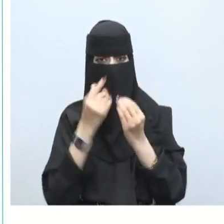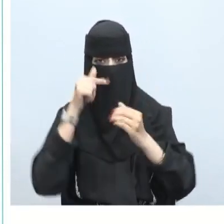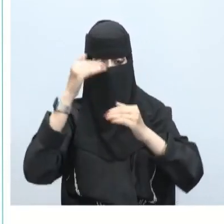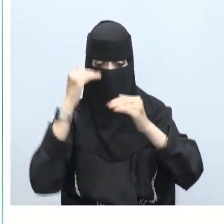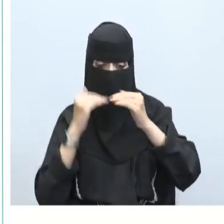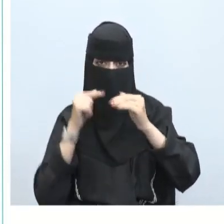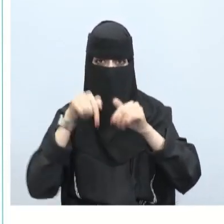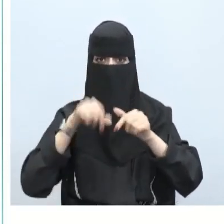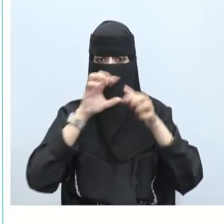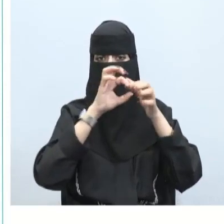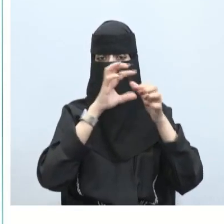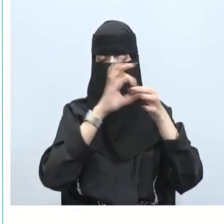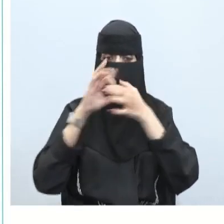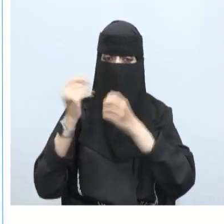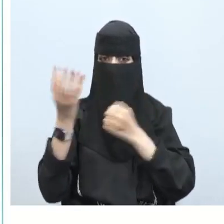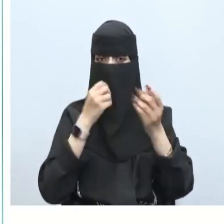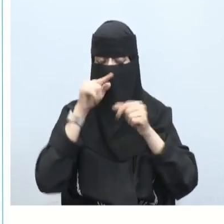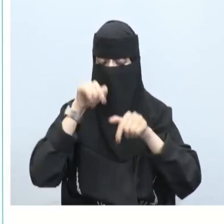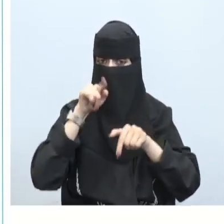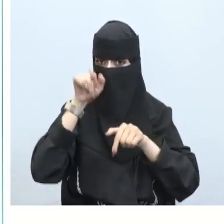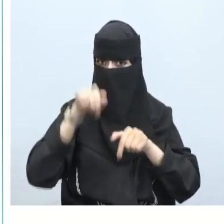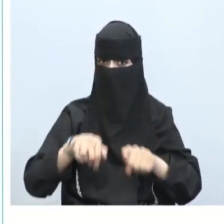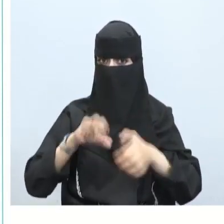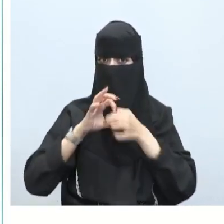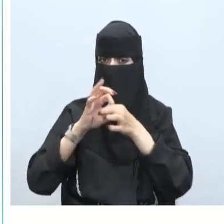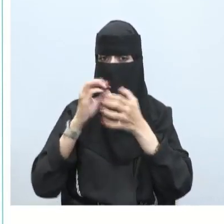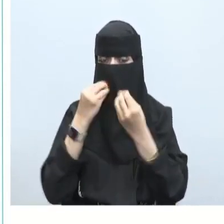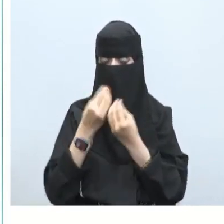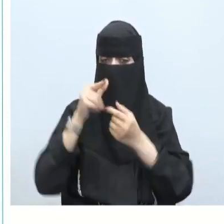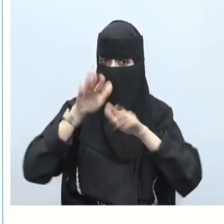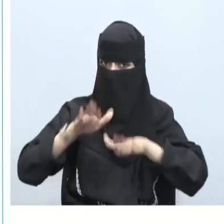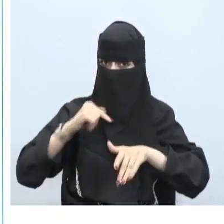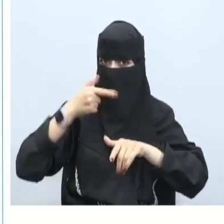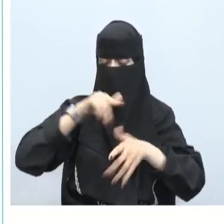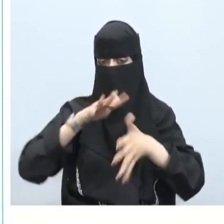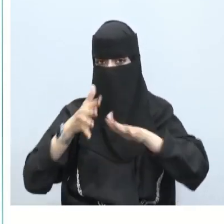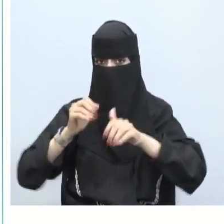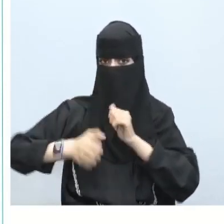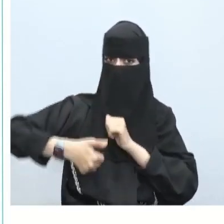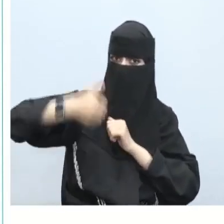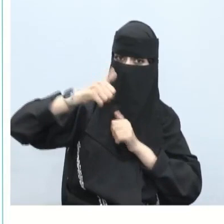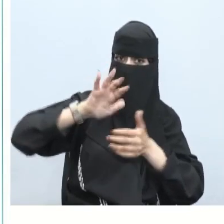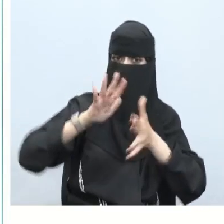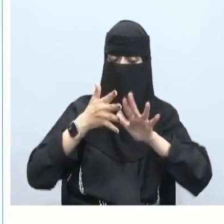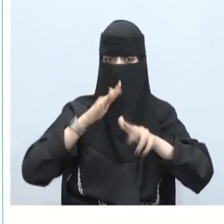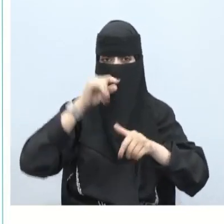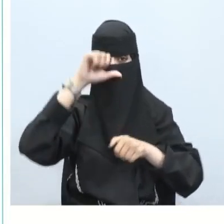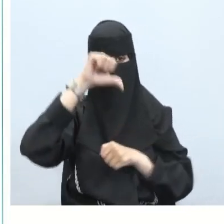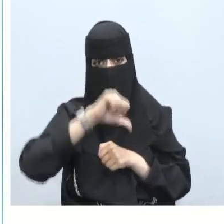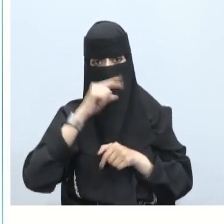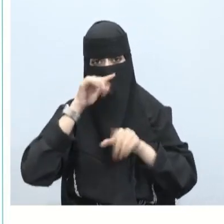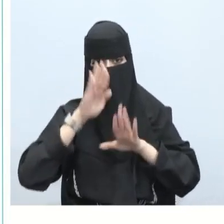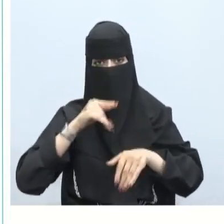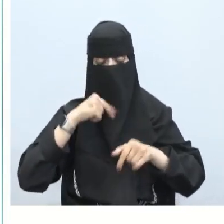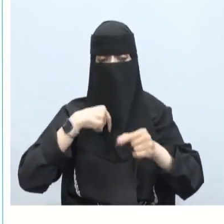ادارته في سلاسل الامداد لذلك هذه العلاقات ستجعله اما ان ينجح او يفشل لذلك